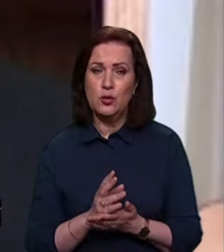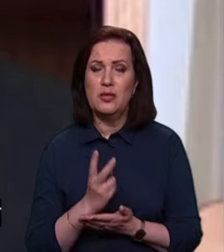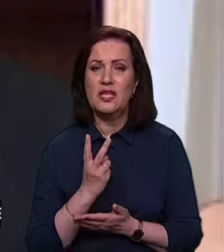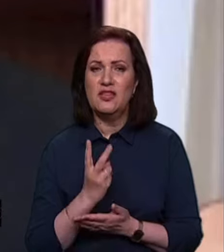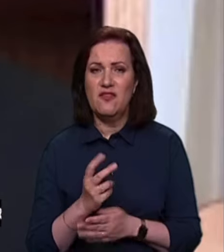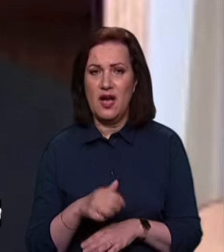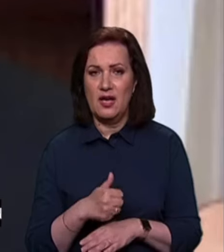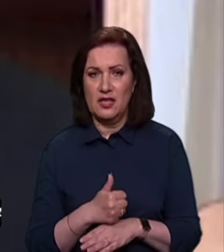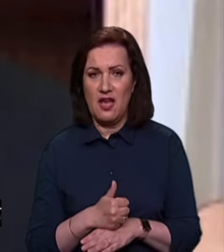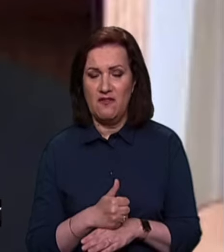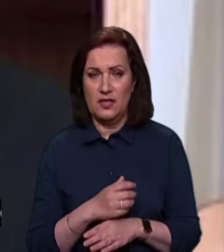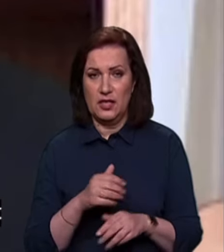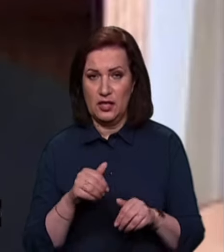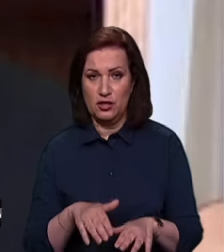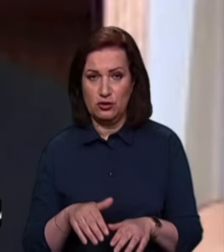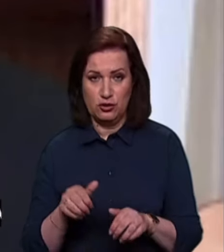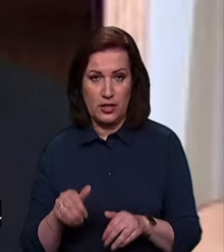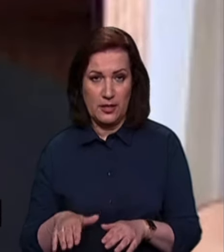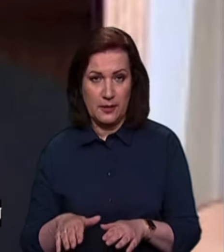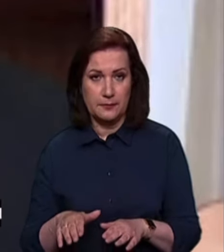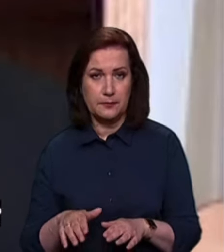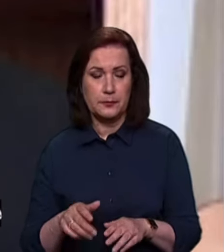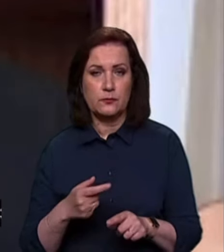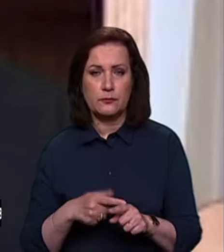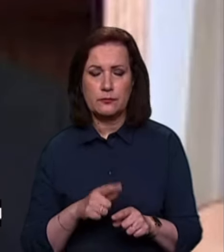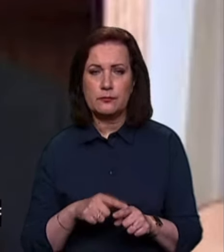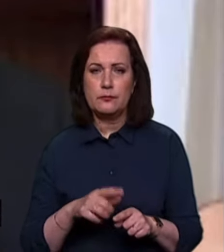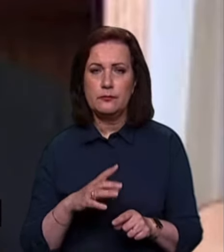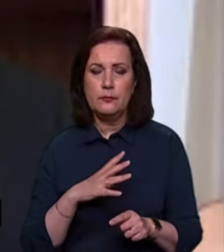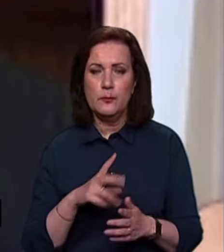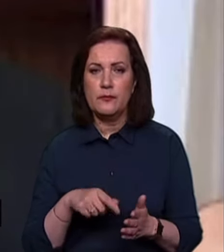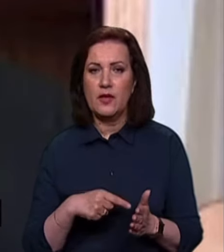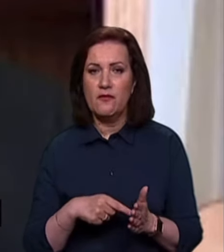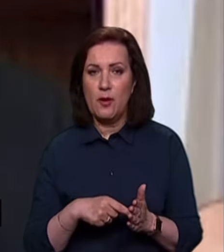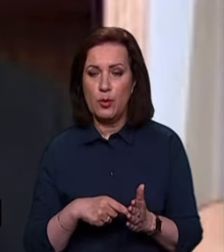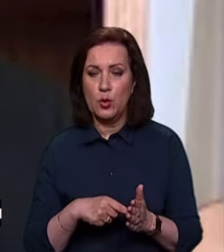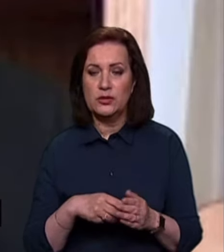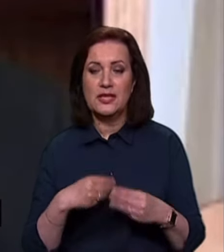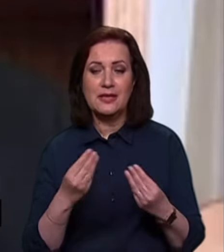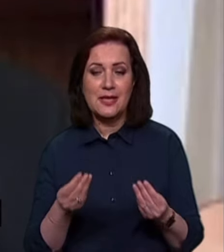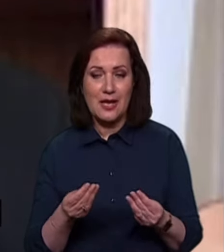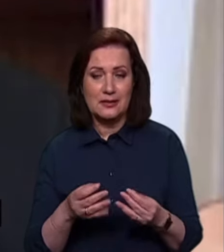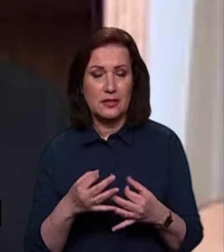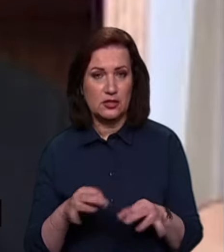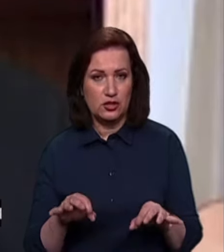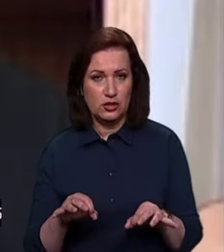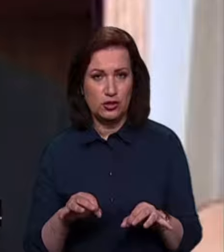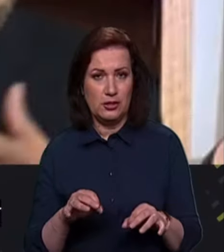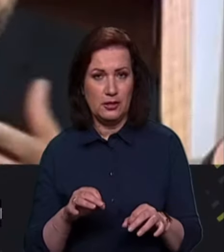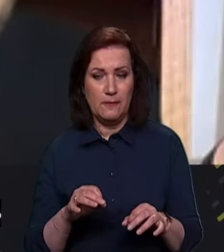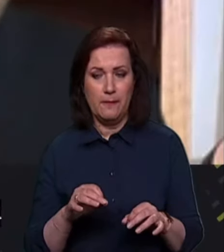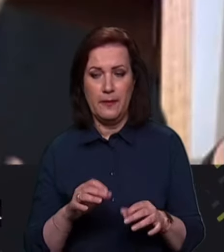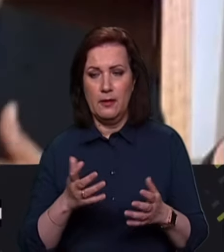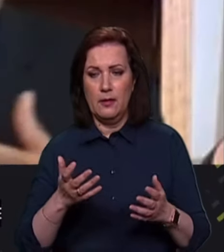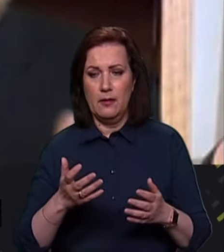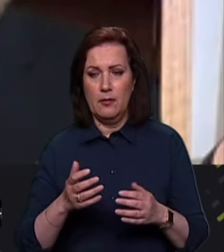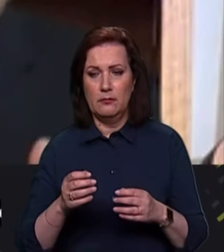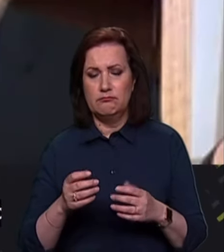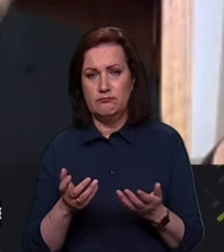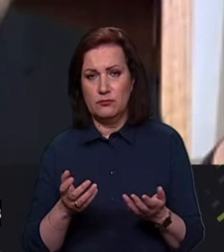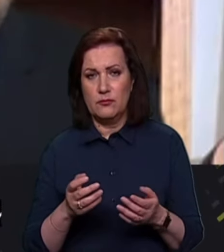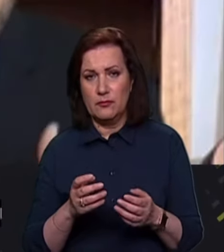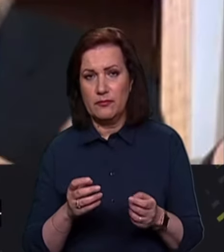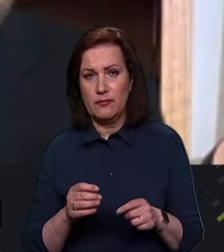два главных было решения перед ним. Это был вопрос дать разрешение, добро, как